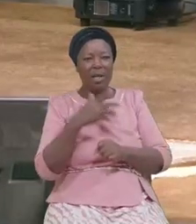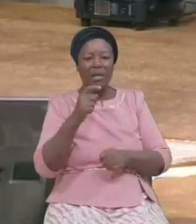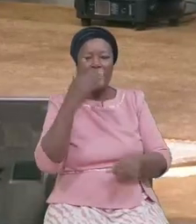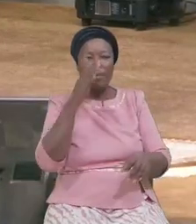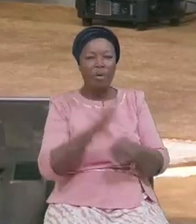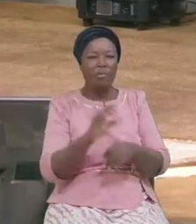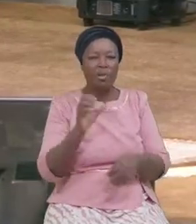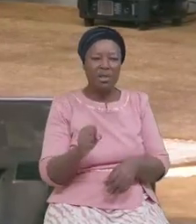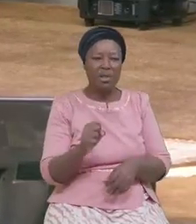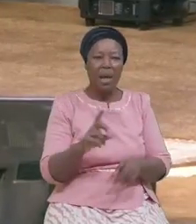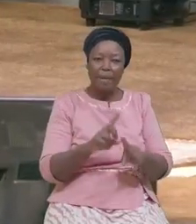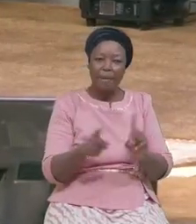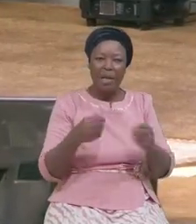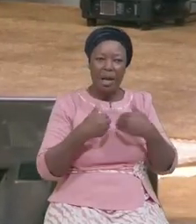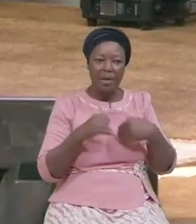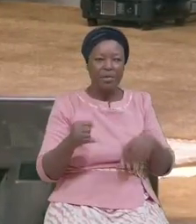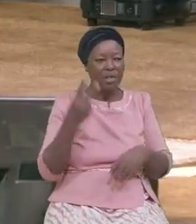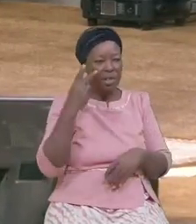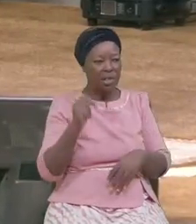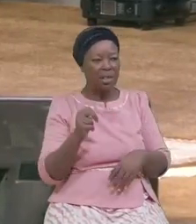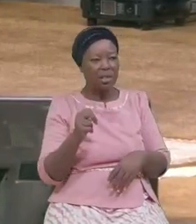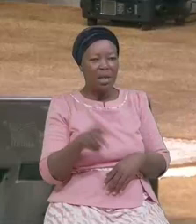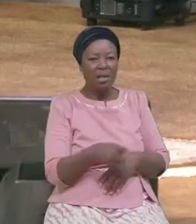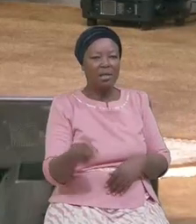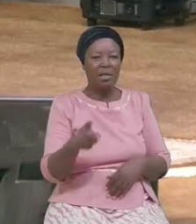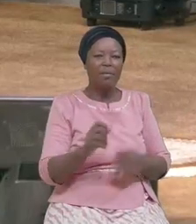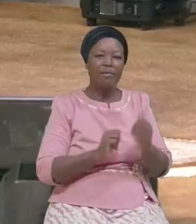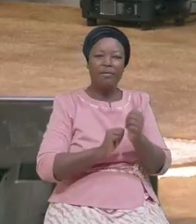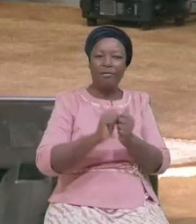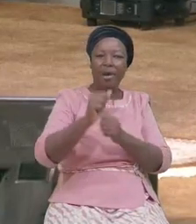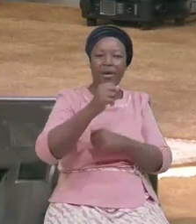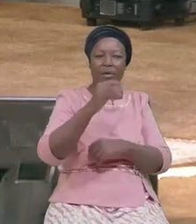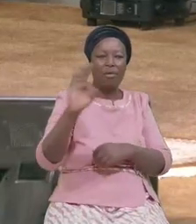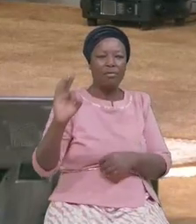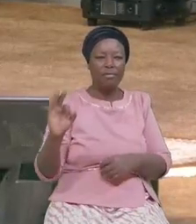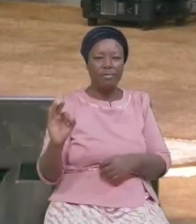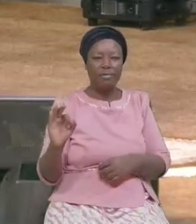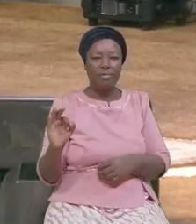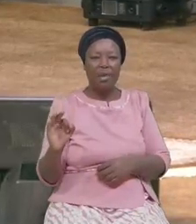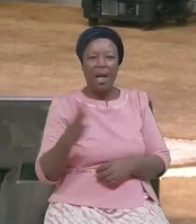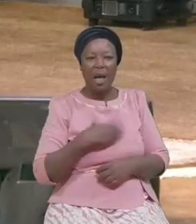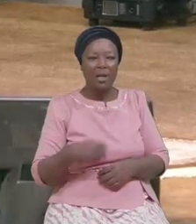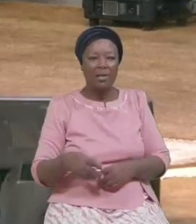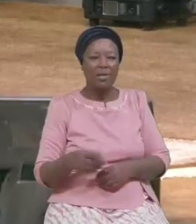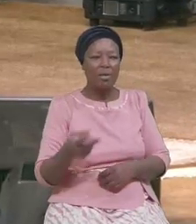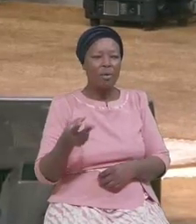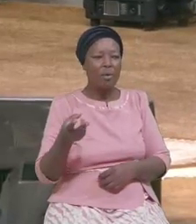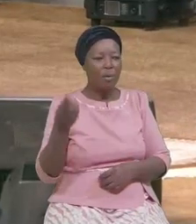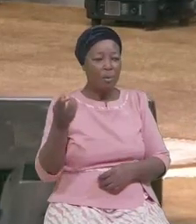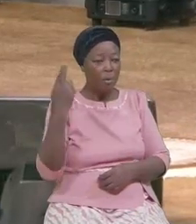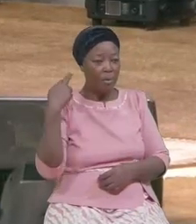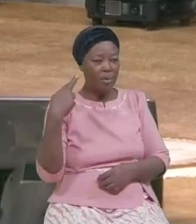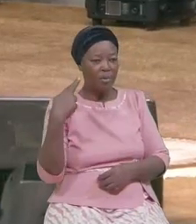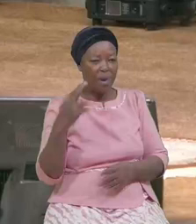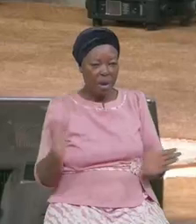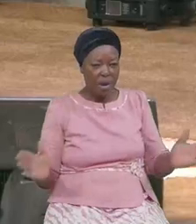sans avoir obtenu les promesses, les choses promises. Mais ils les ont vues de loin et saluées de loin, reconnaissant